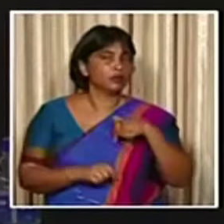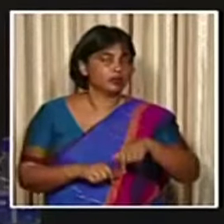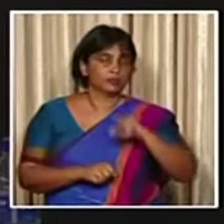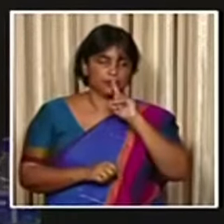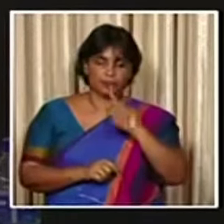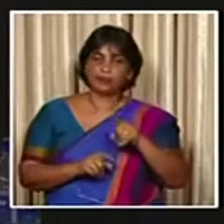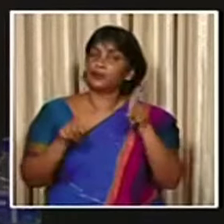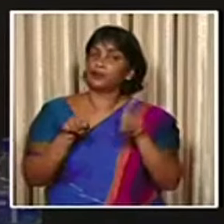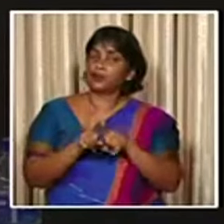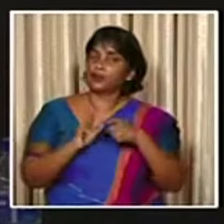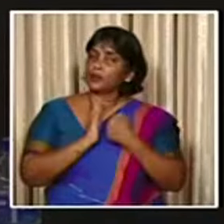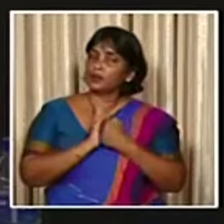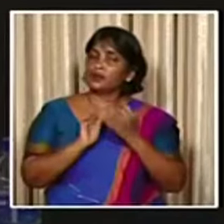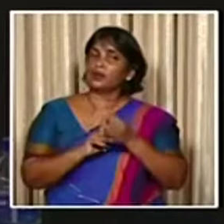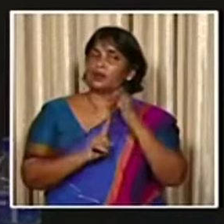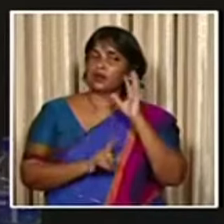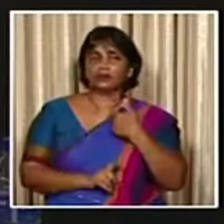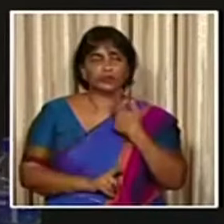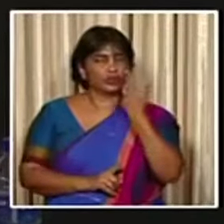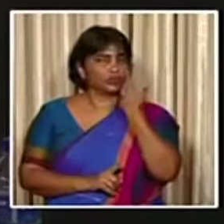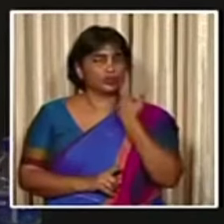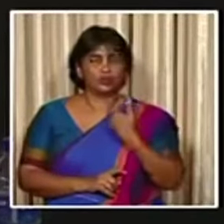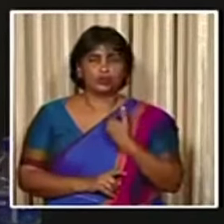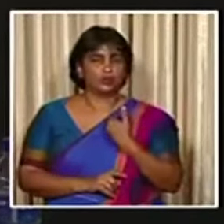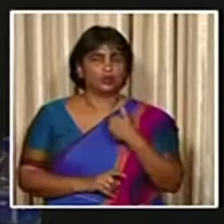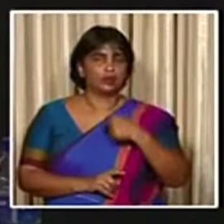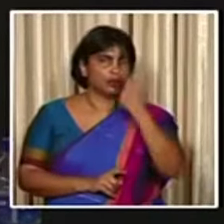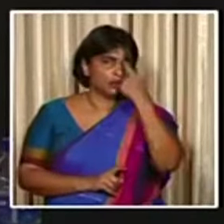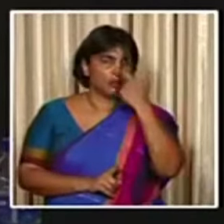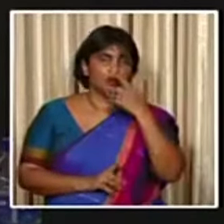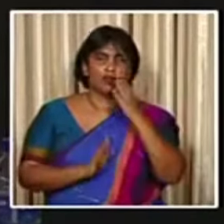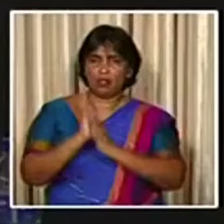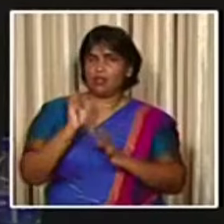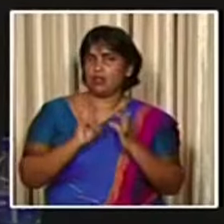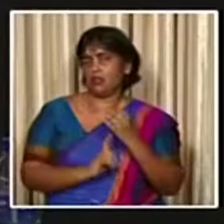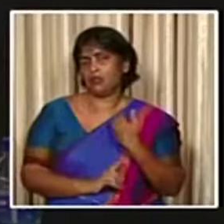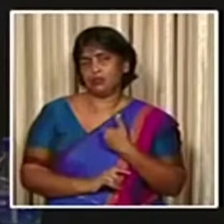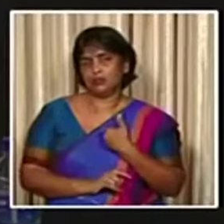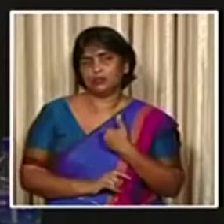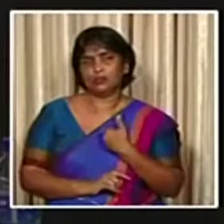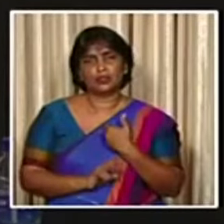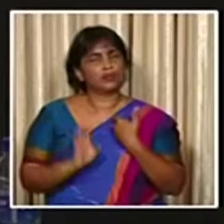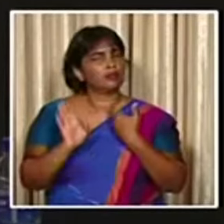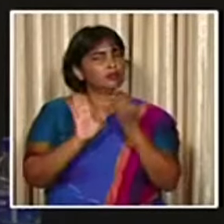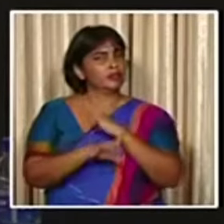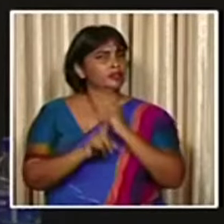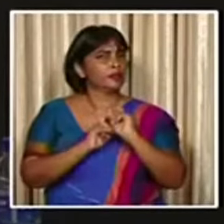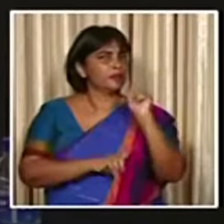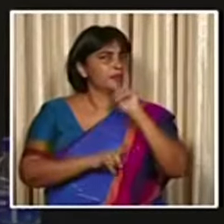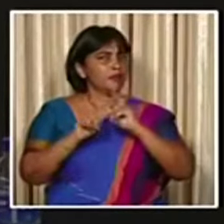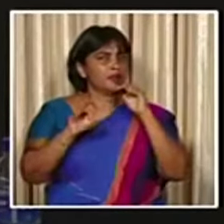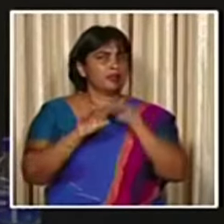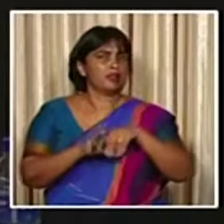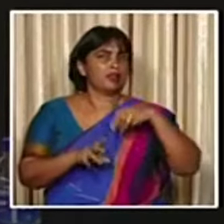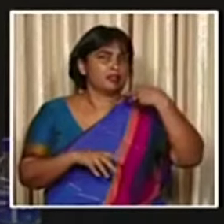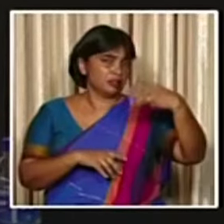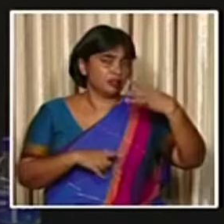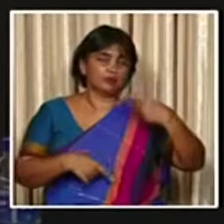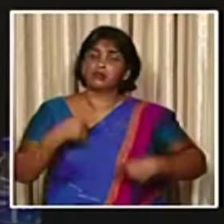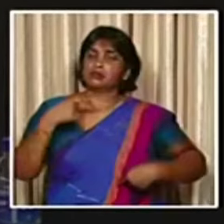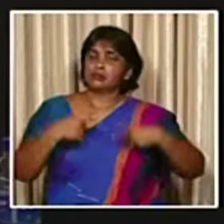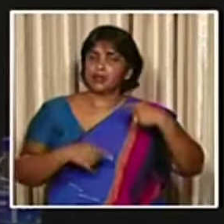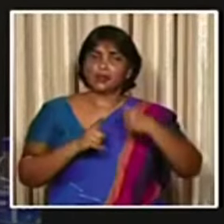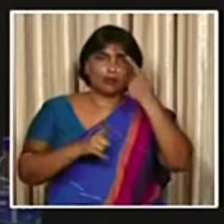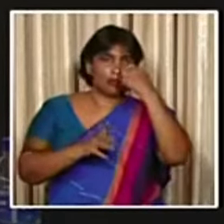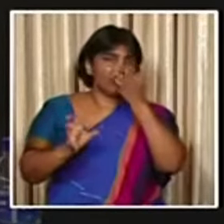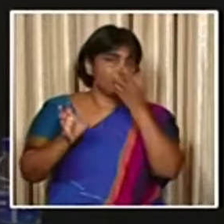අපි මතක් කර දෙනවා. ඒ වගේම ගරු සභාපතිතුමනි මට හරි කනගාටුයි කතෝලික මන්ත්‍රීවරයෙක් හැටියට ගිය පාර්ලිමේන්තු සැසිවාරයේ දවස් 3ක විවාදයක්